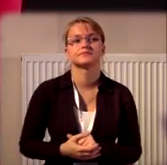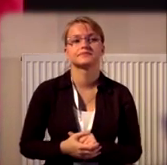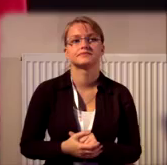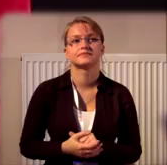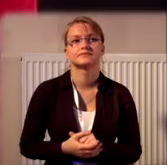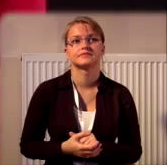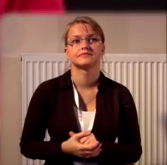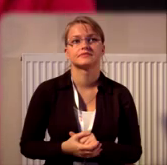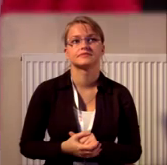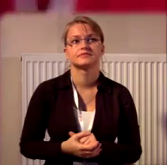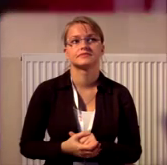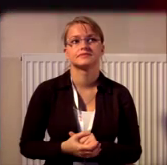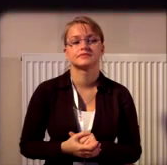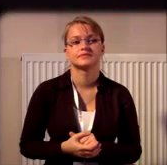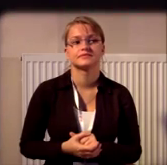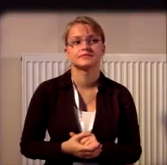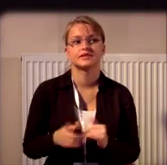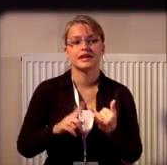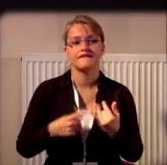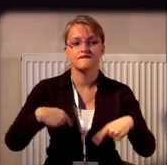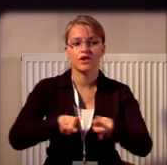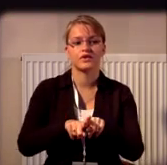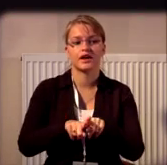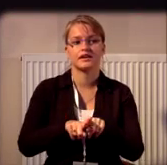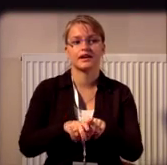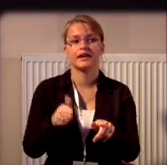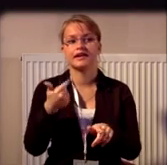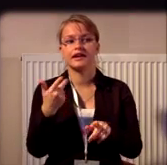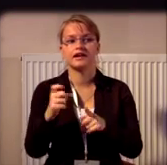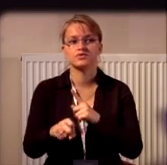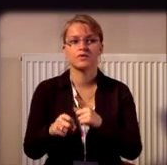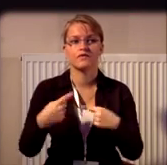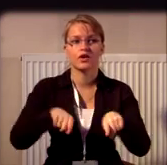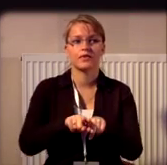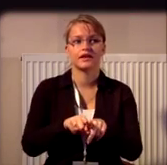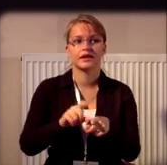rozwiązany. Proszę Państwa, i realizacja. Kilka słów o realizacji tego projektu.